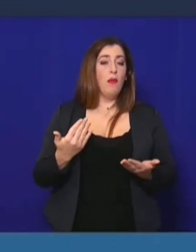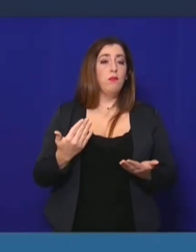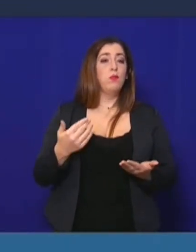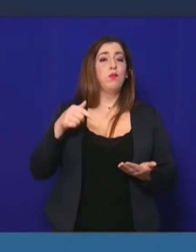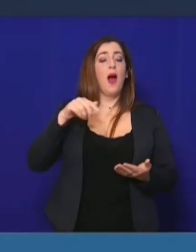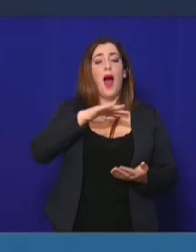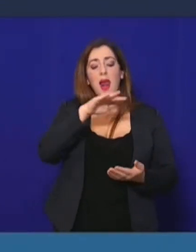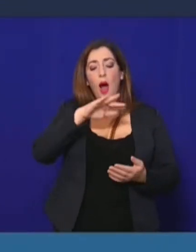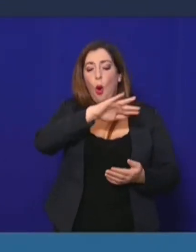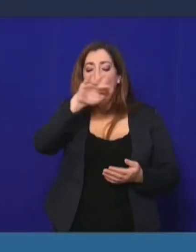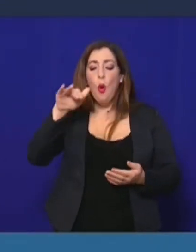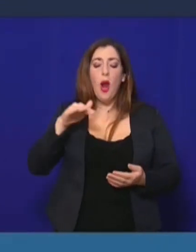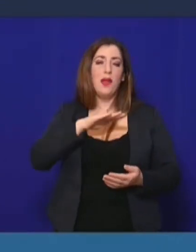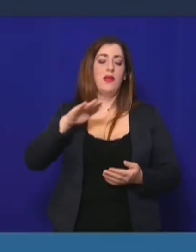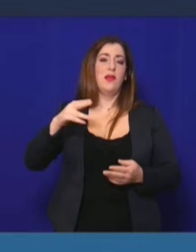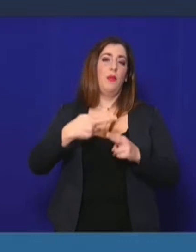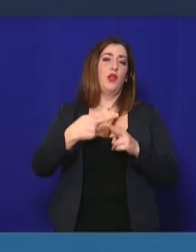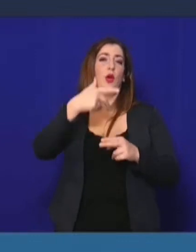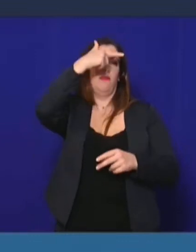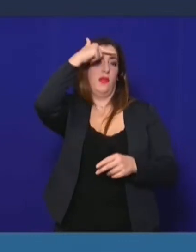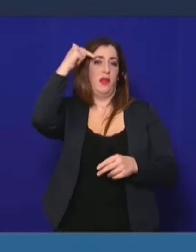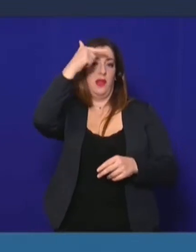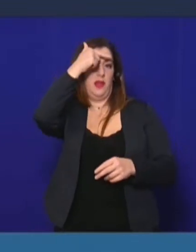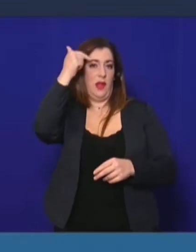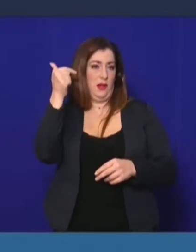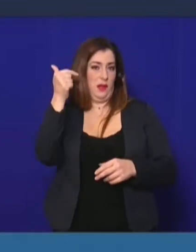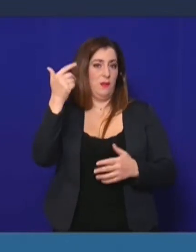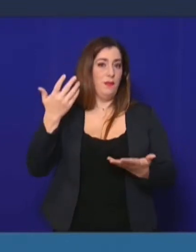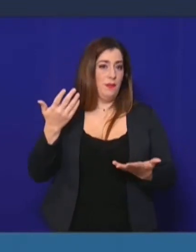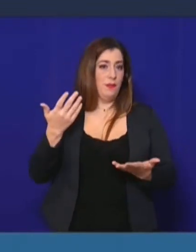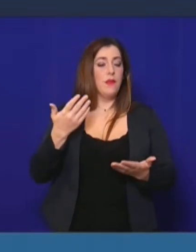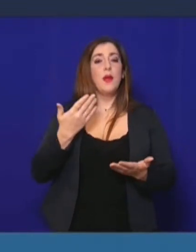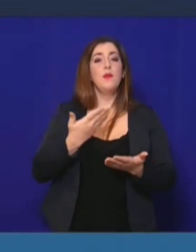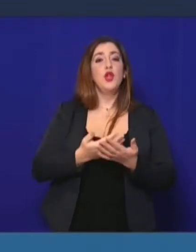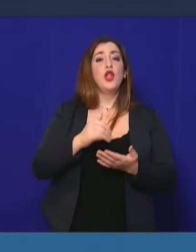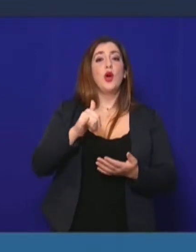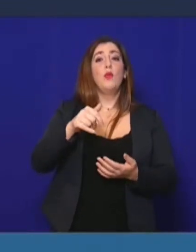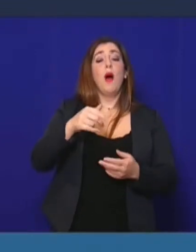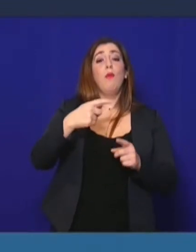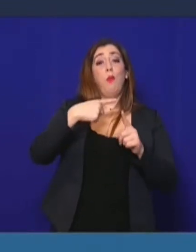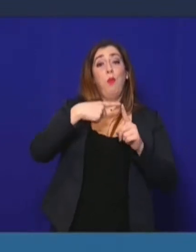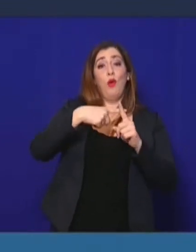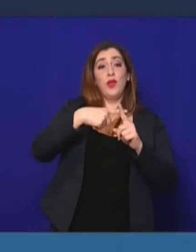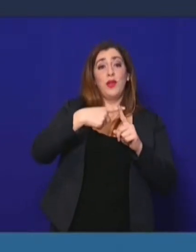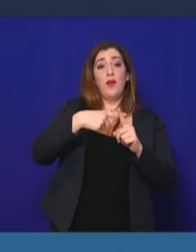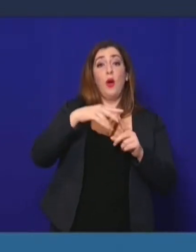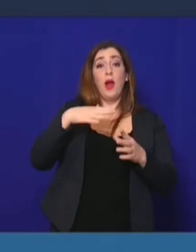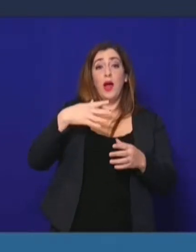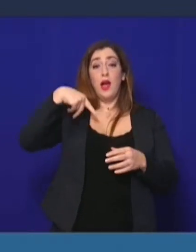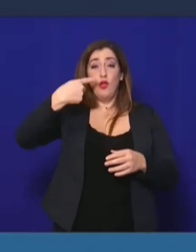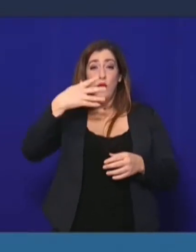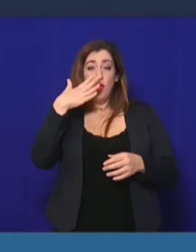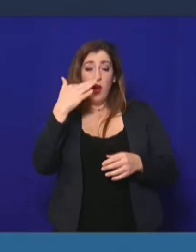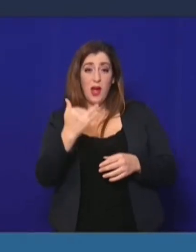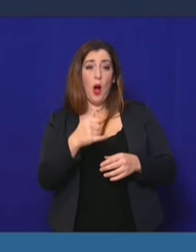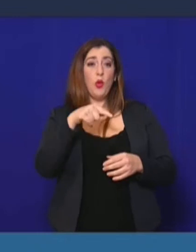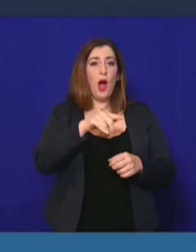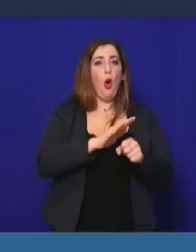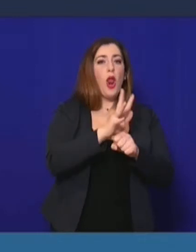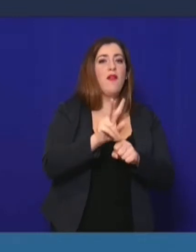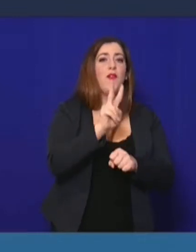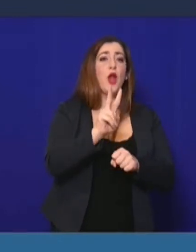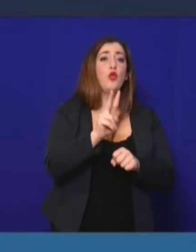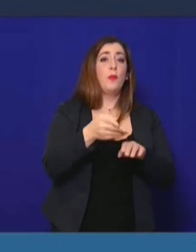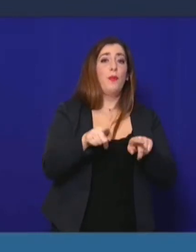forward u jagħmlu test speċjalment jekk huma ikunu wkoll pożittivi. U propju anke b'dak l-eżerċizzju aħna qbadna